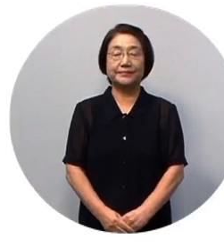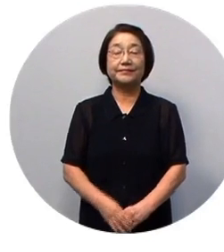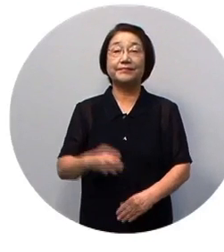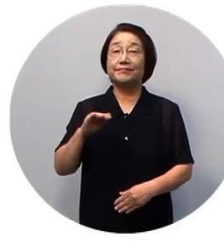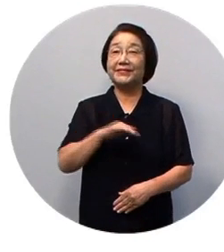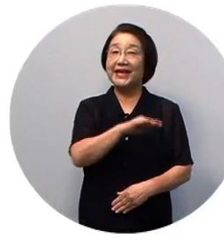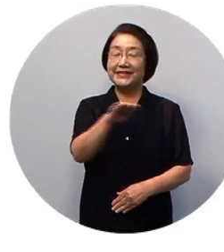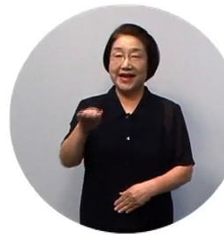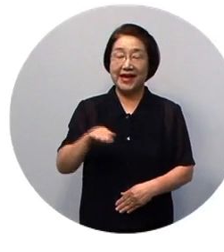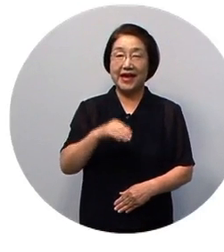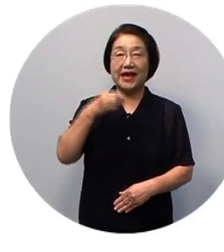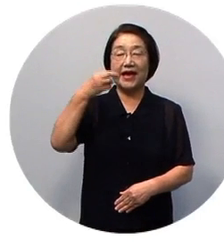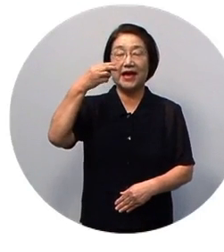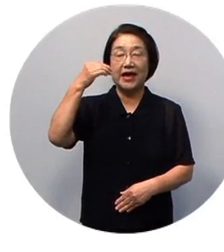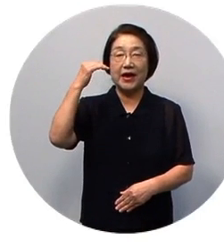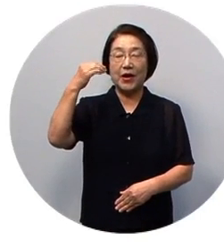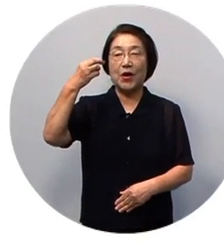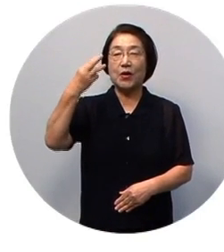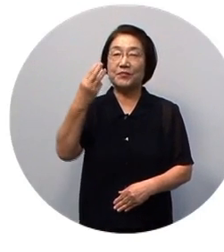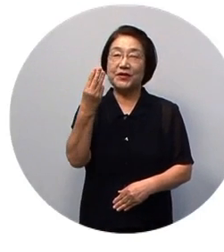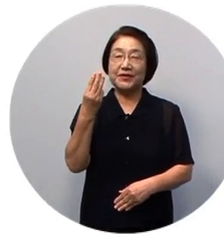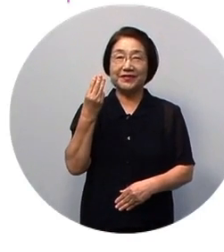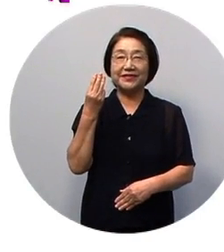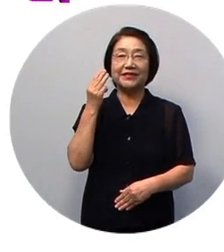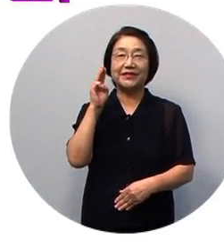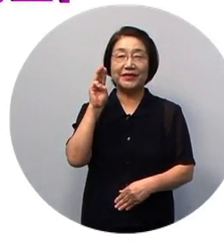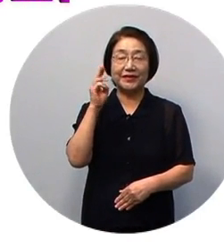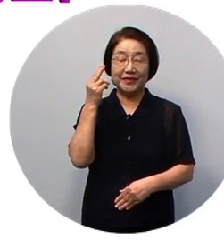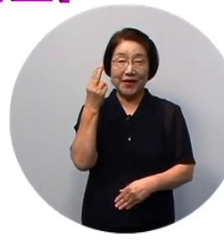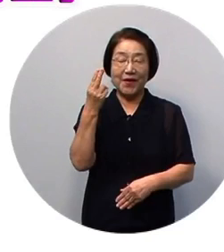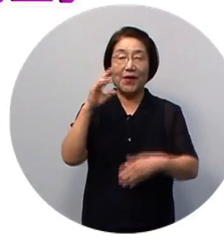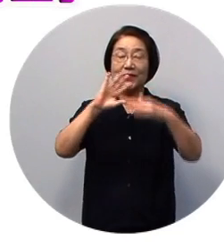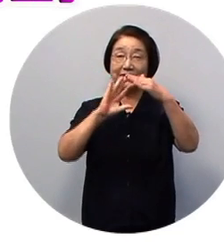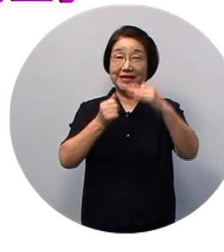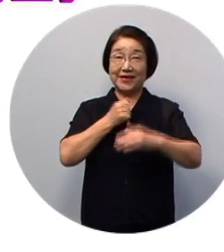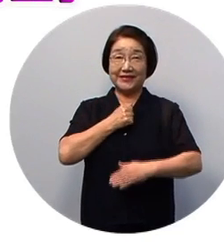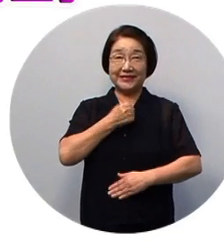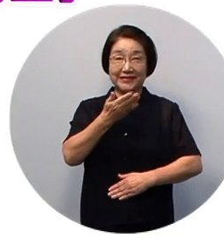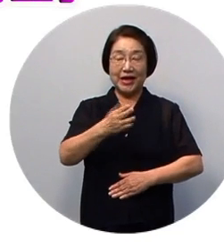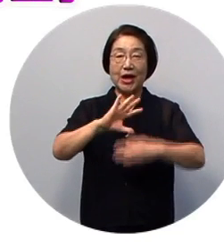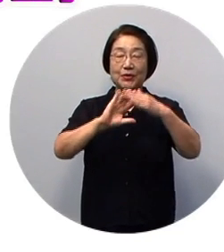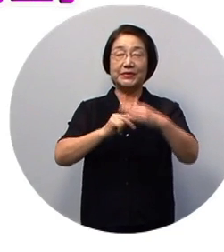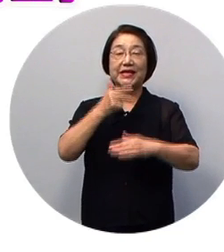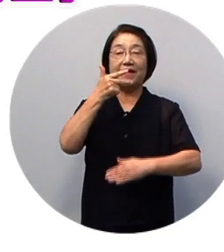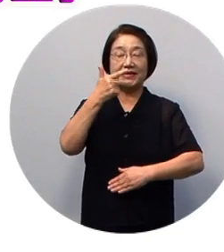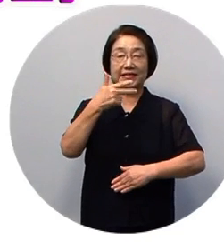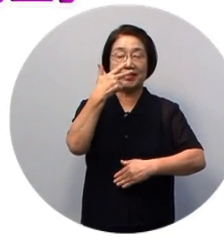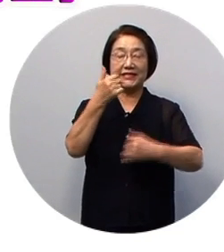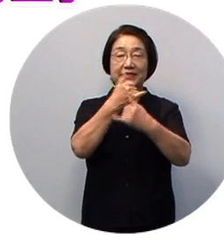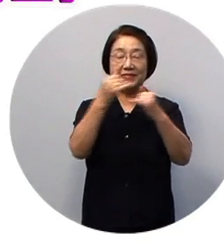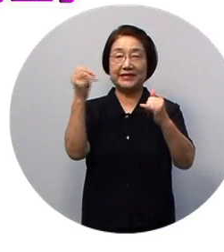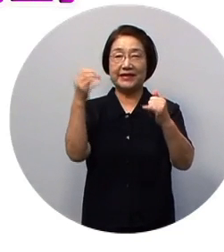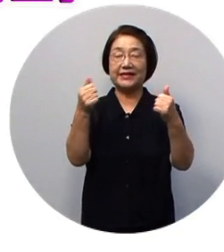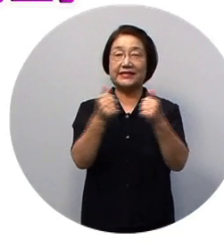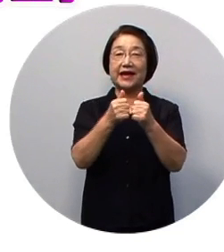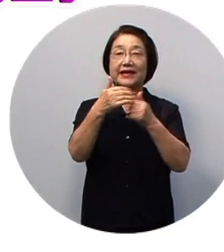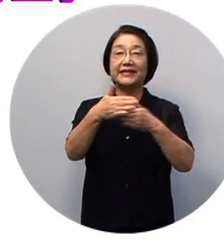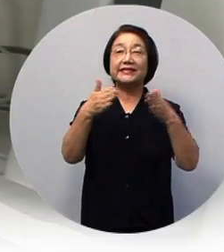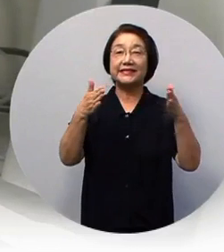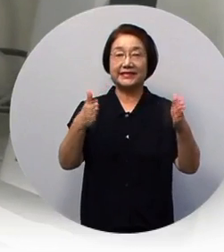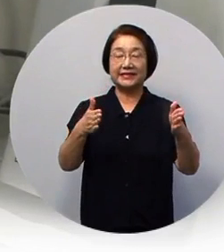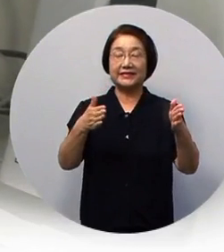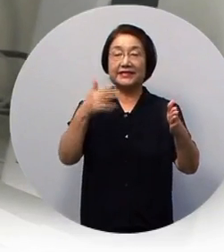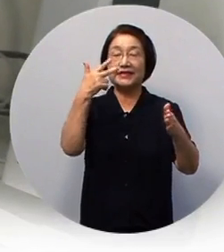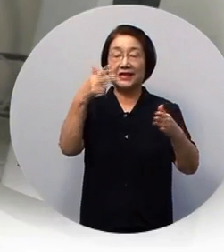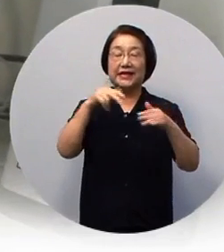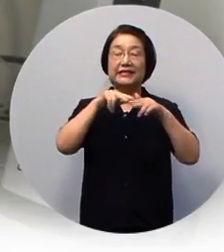皆さん、コミュット藤沢ってご存知ですか？正式名称、藤沢市市民電子会議室。市